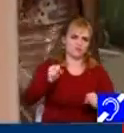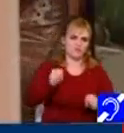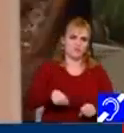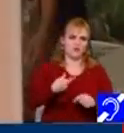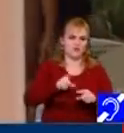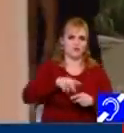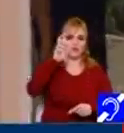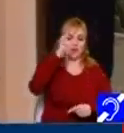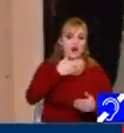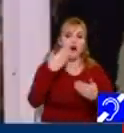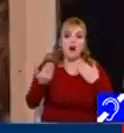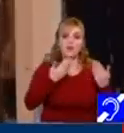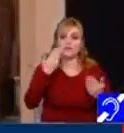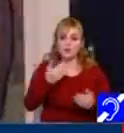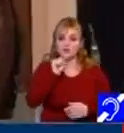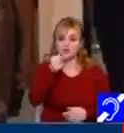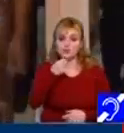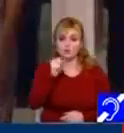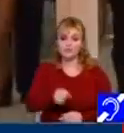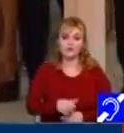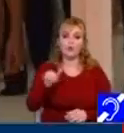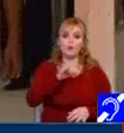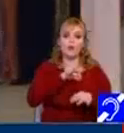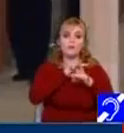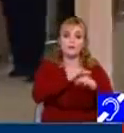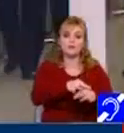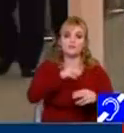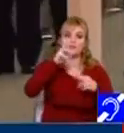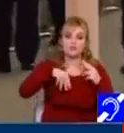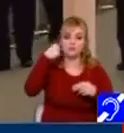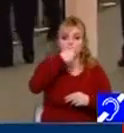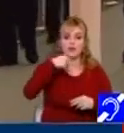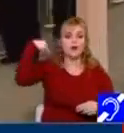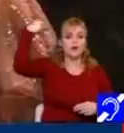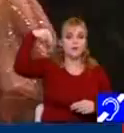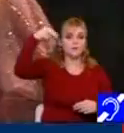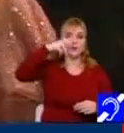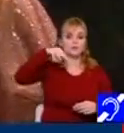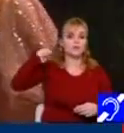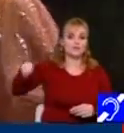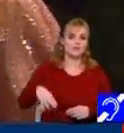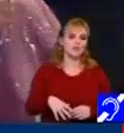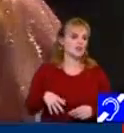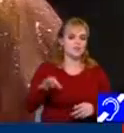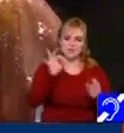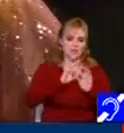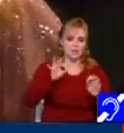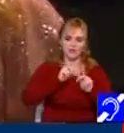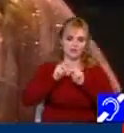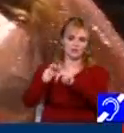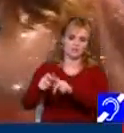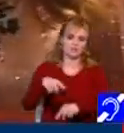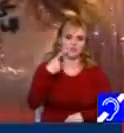Întrebat de ziariștii prezenți în stațiunea Palm Beach din Florida, unde și-a petrecut sfârșitul de an, președintele american Donald Trump a evitat să dea un răspuns